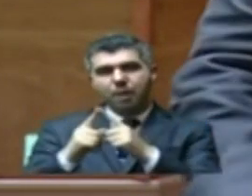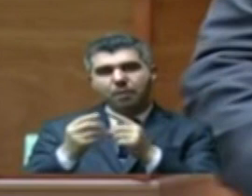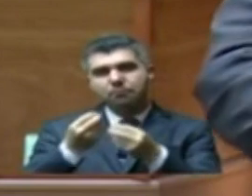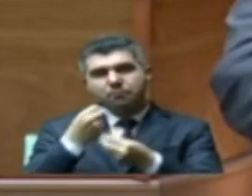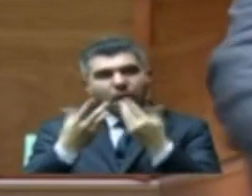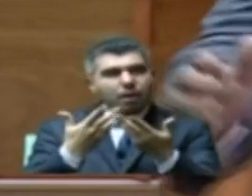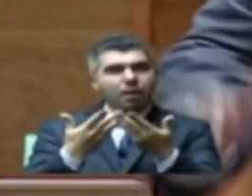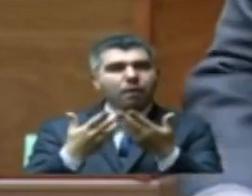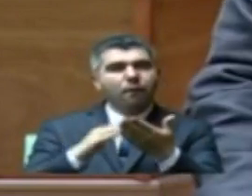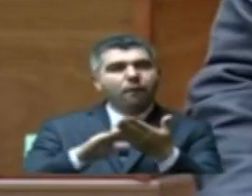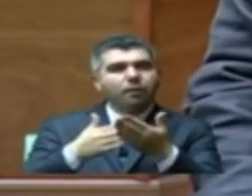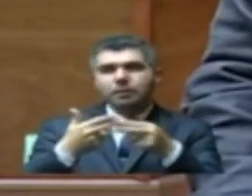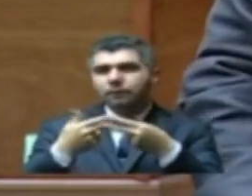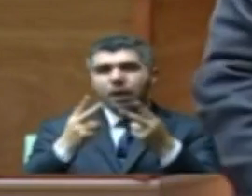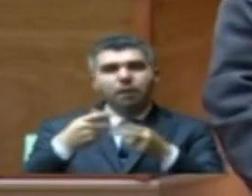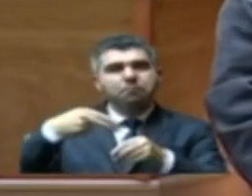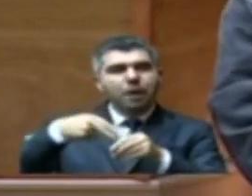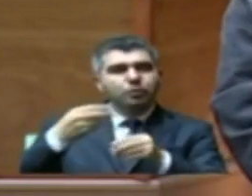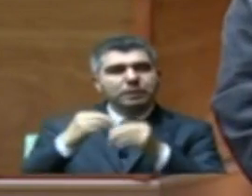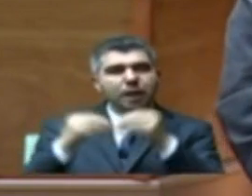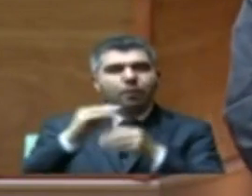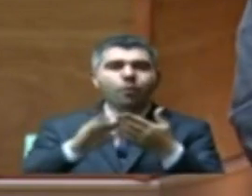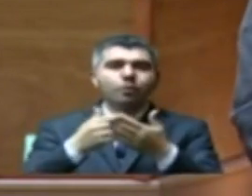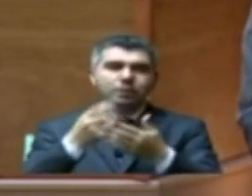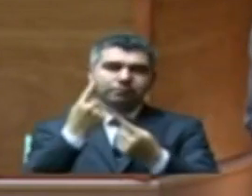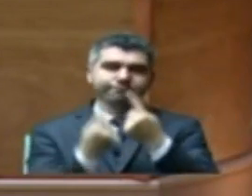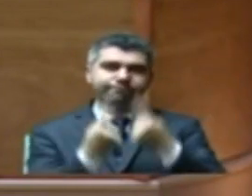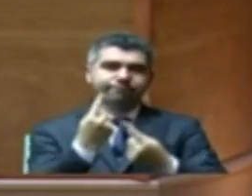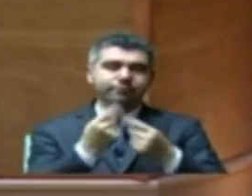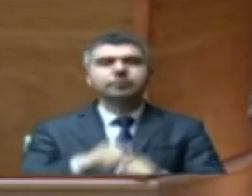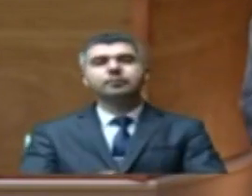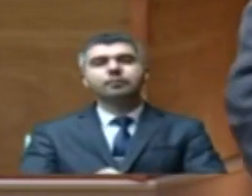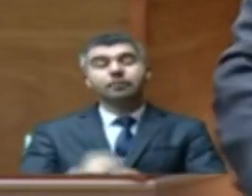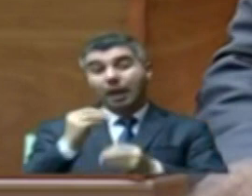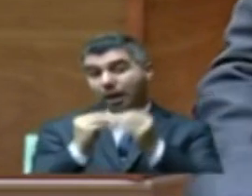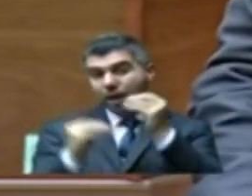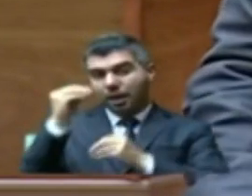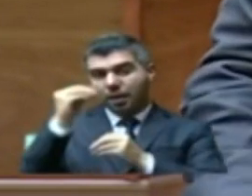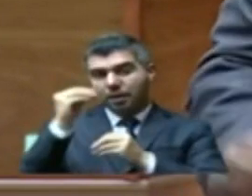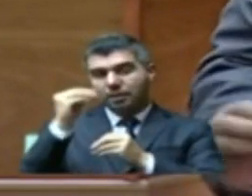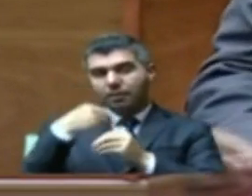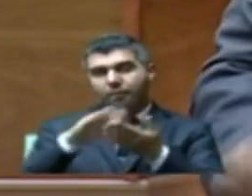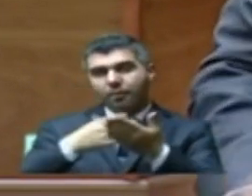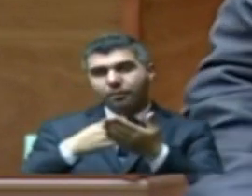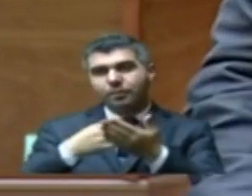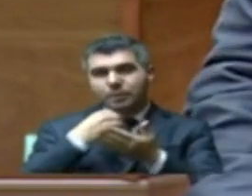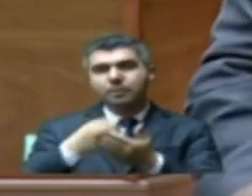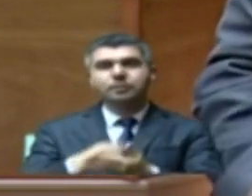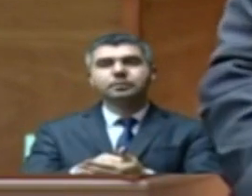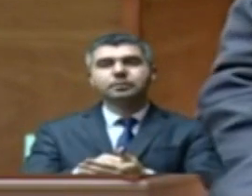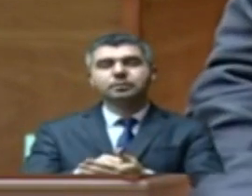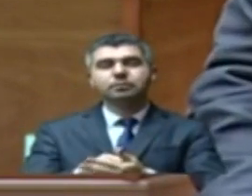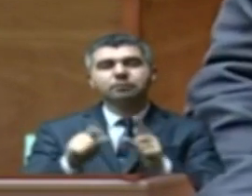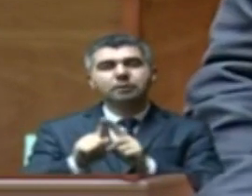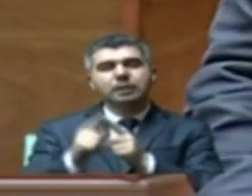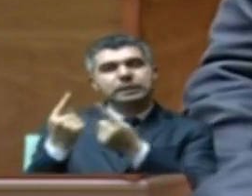الاستهلاكية، وكتعرفوا جميع مناحي الحياة ديال الطبقة الشغلة المغربية. هذا الغلاء في الحقيقة لا يوازيه أي